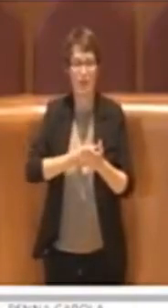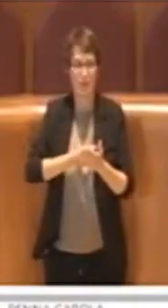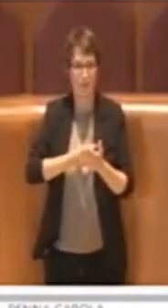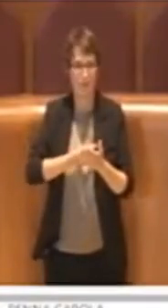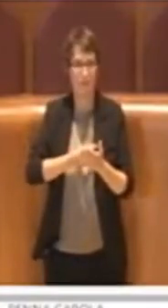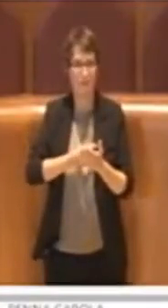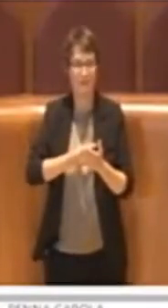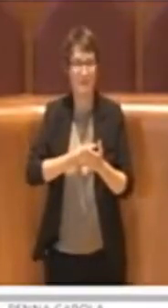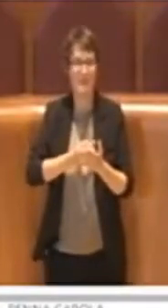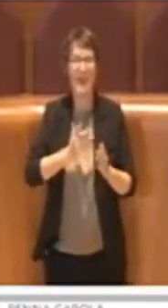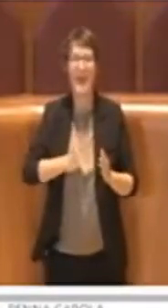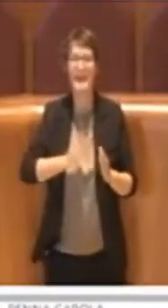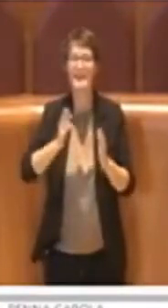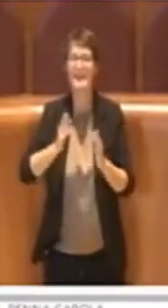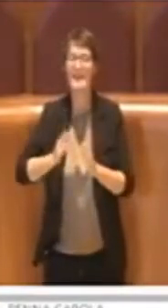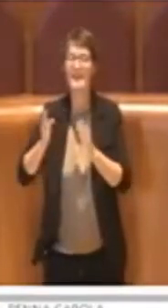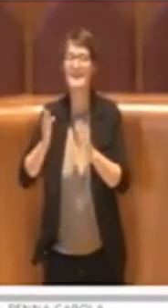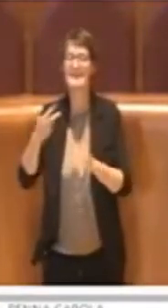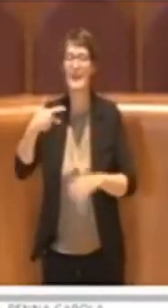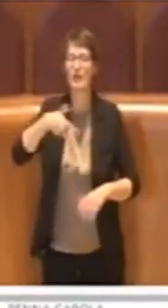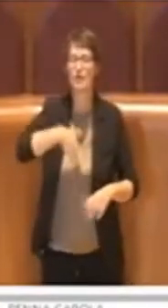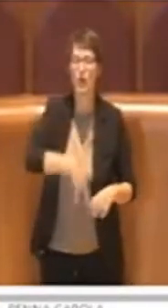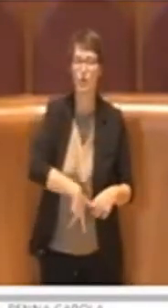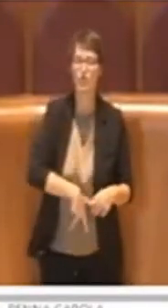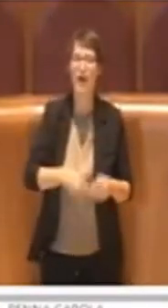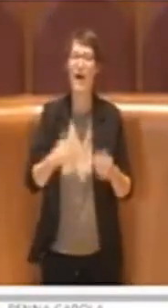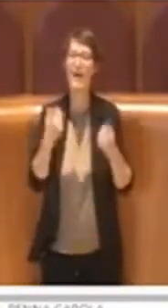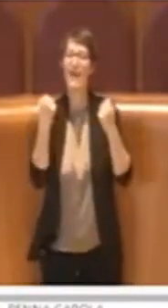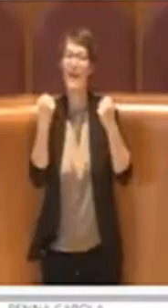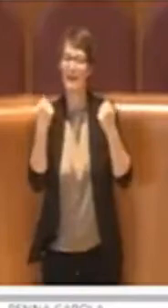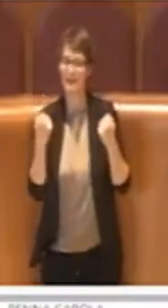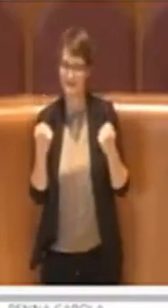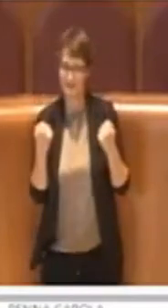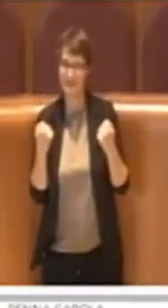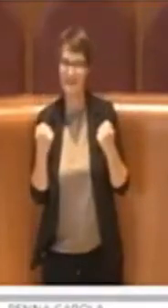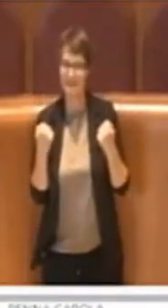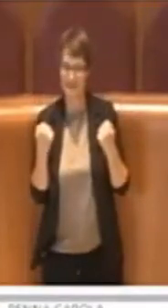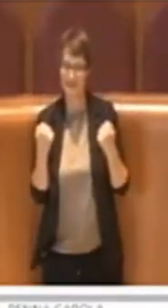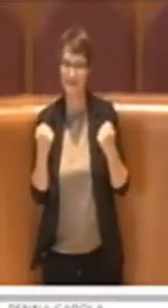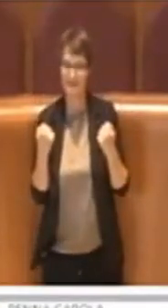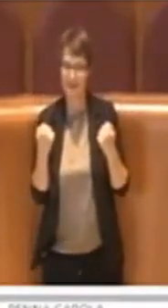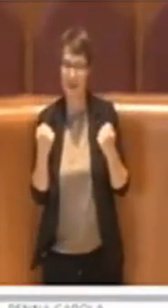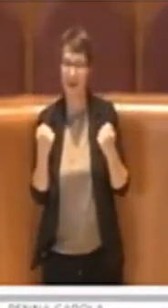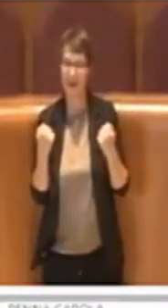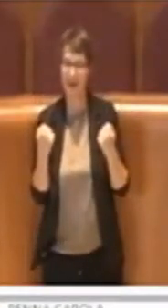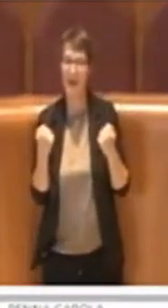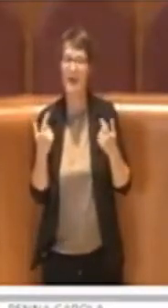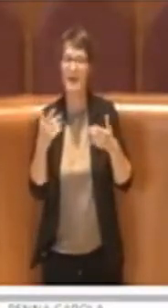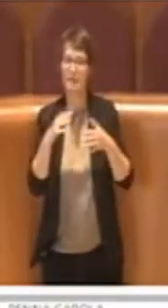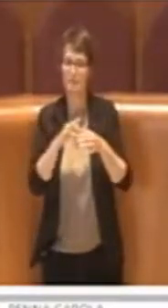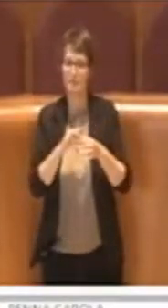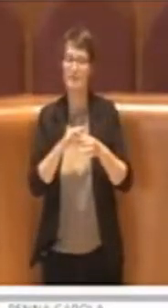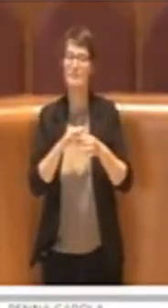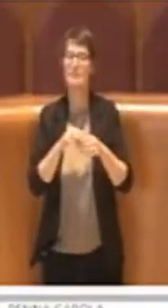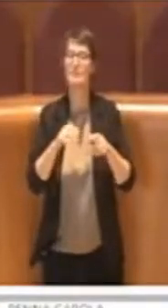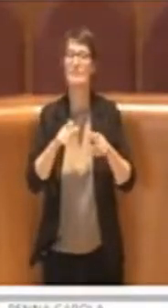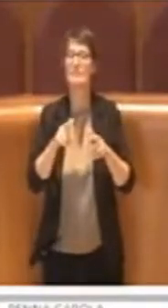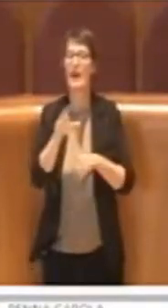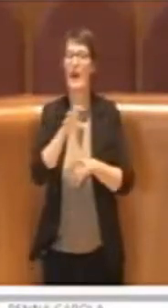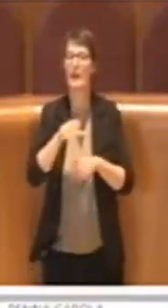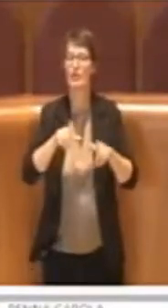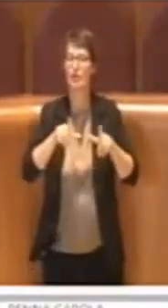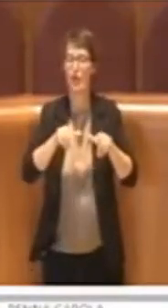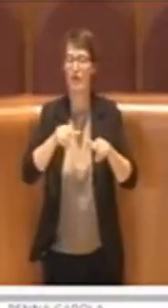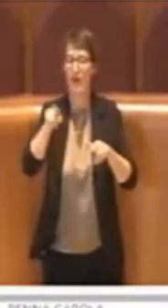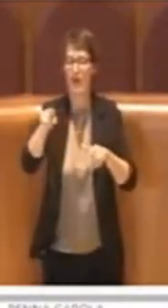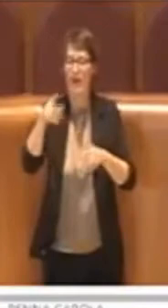edilizia sociale e residenziale, a seguito dell'avviso pubblico della Regione Lazio con cui vengono veicolati dei soldi